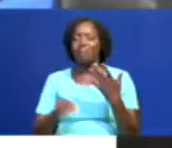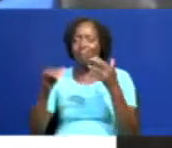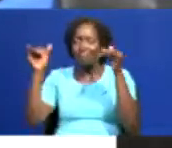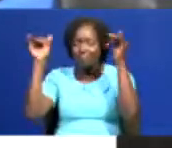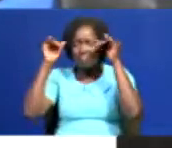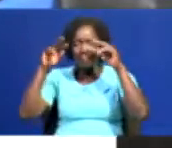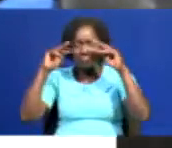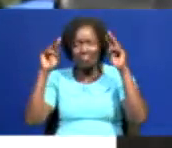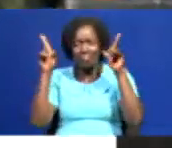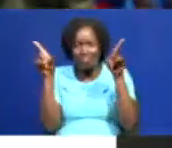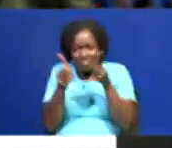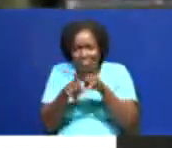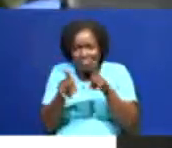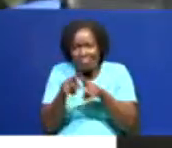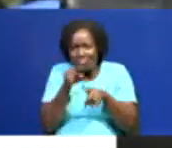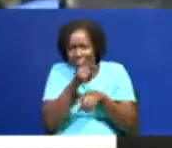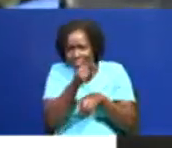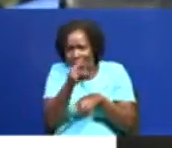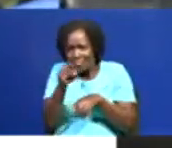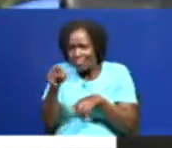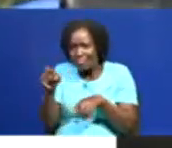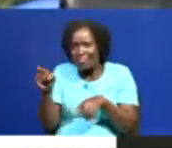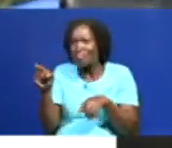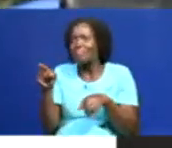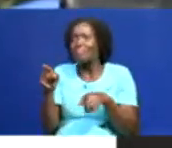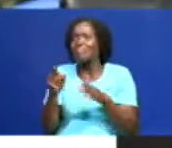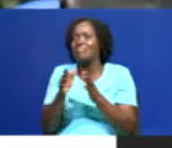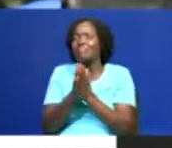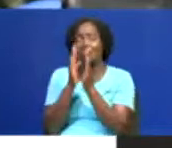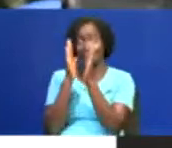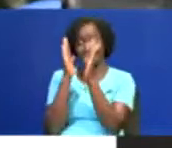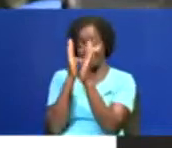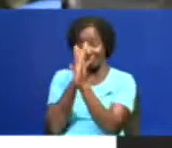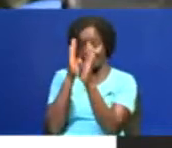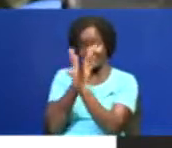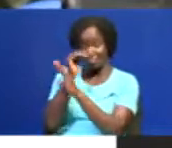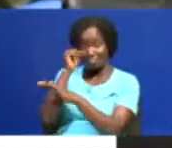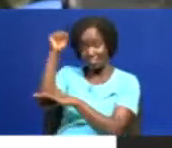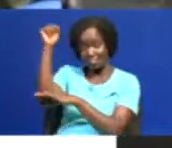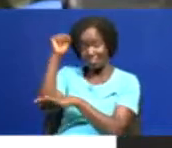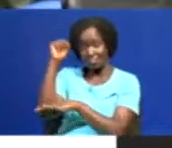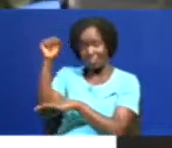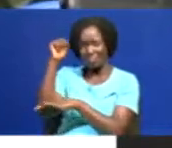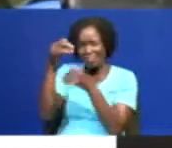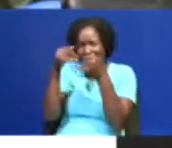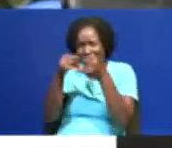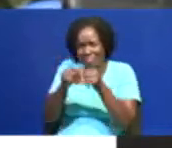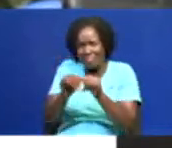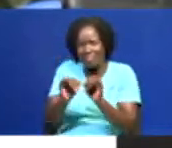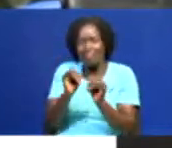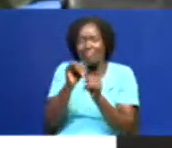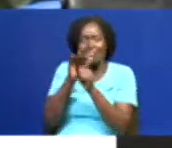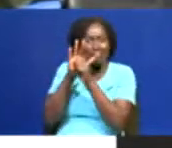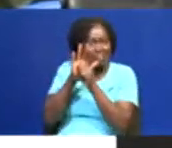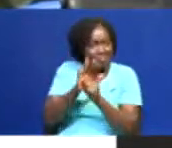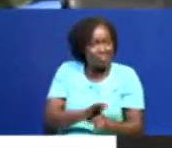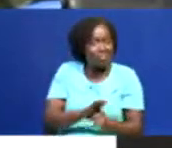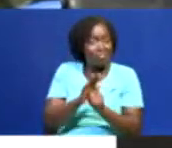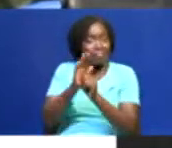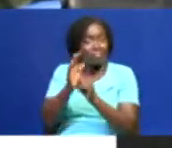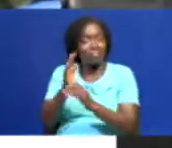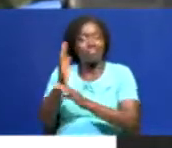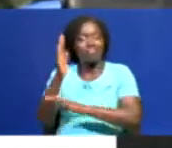Al-Shabaab, hata wale magaidi wanaojificha kwa siasa kujaribu kuhujumu usalama wa